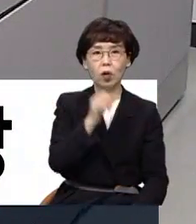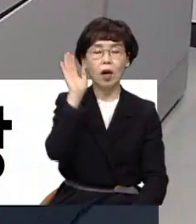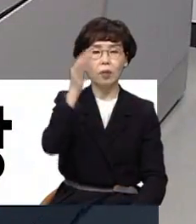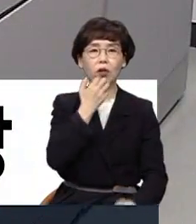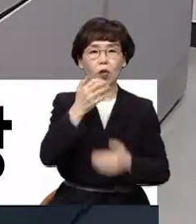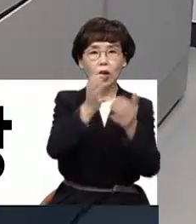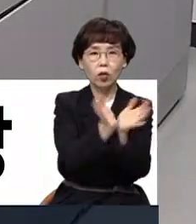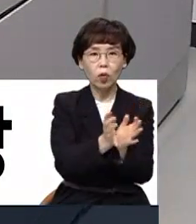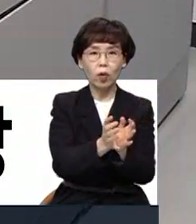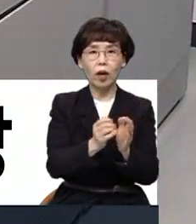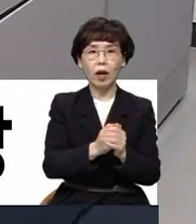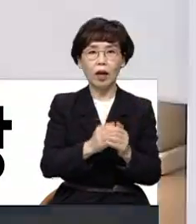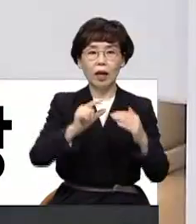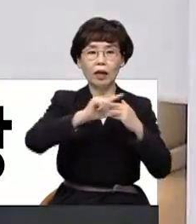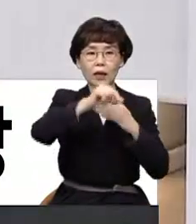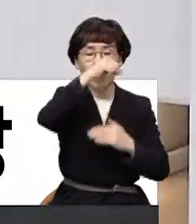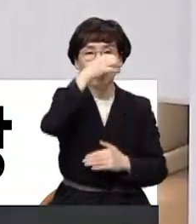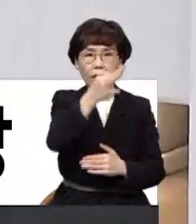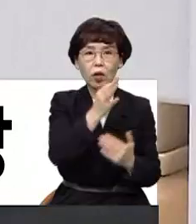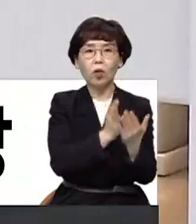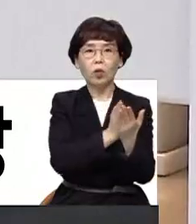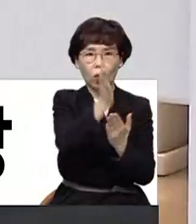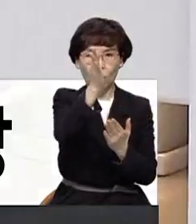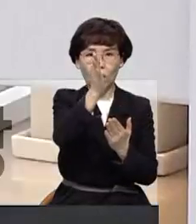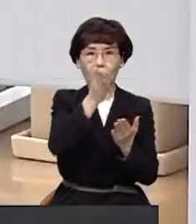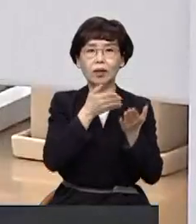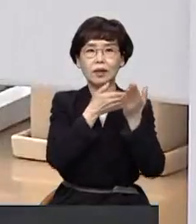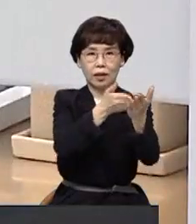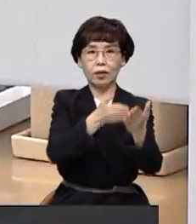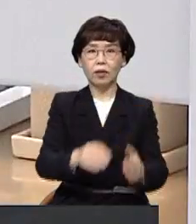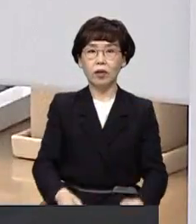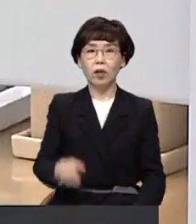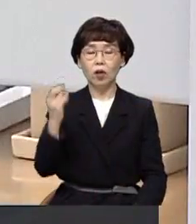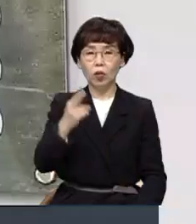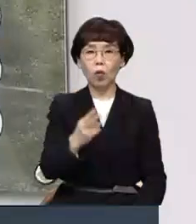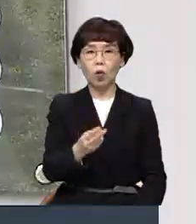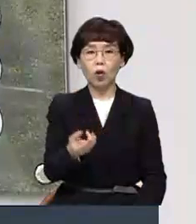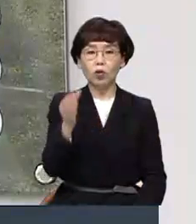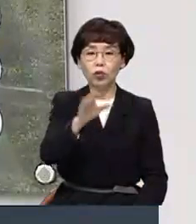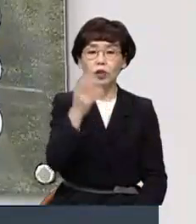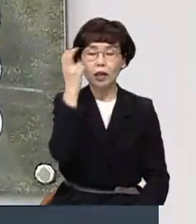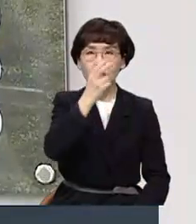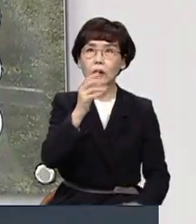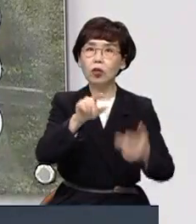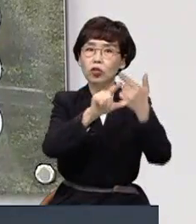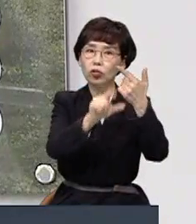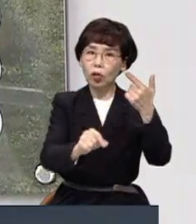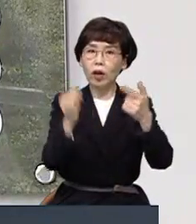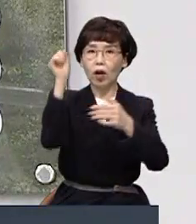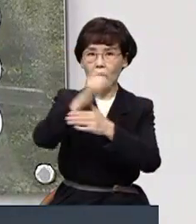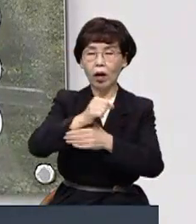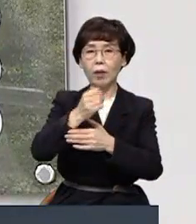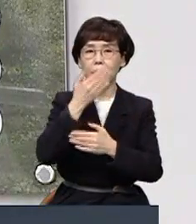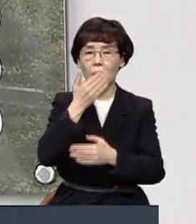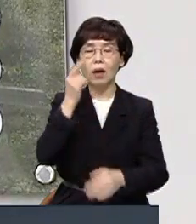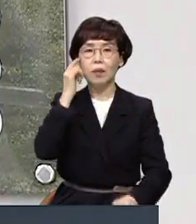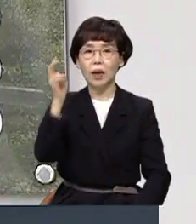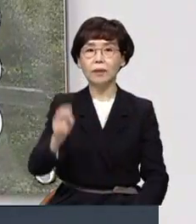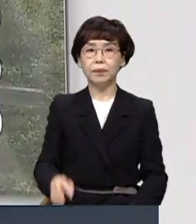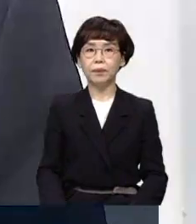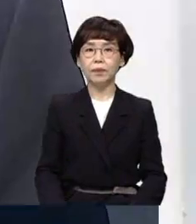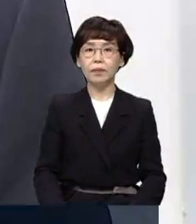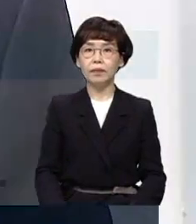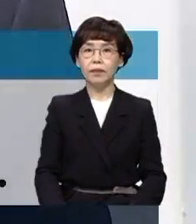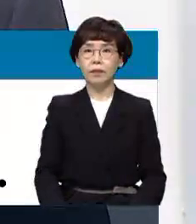경기도의 지방 재정 투자 심사를 신청합니다 또 추자 심사는 오는 6월에 승인 날 것으로 예상합니다